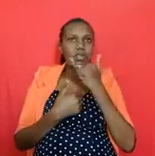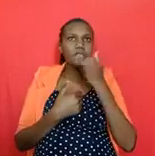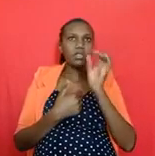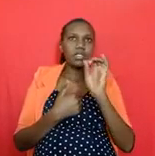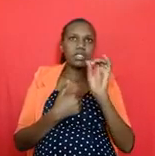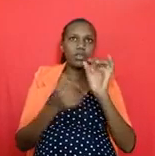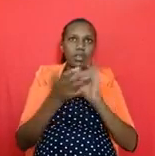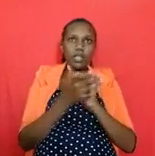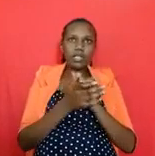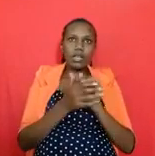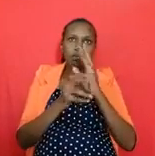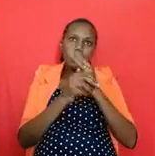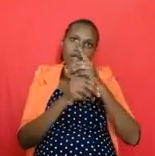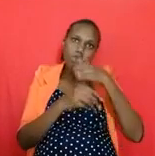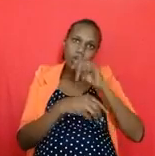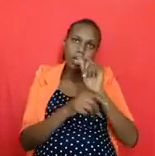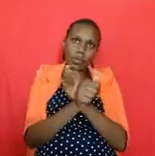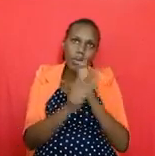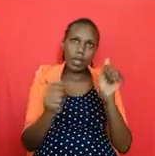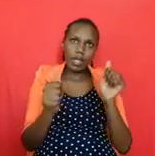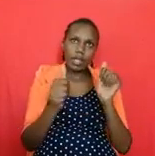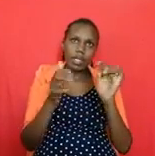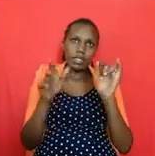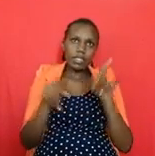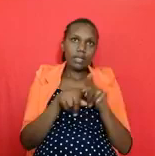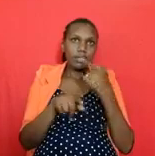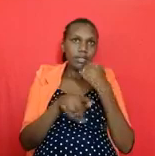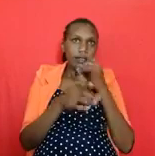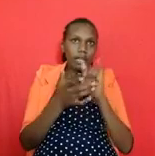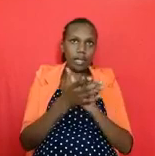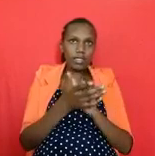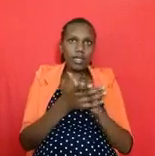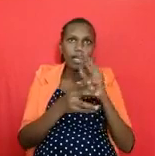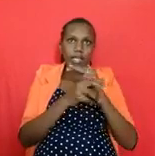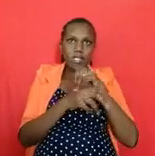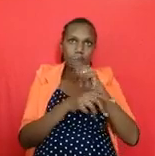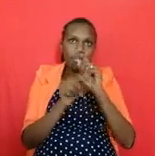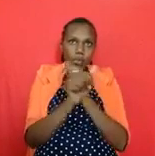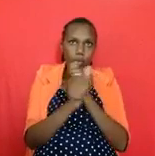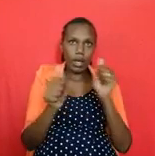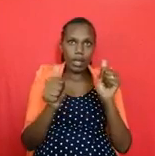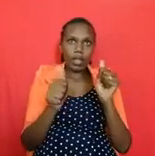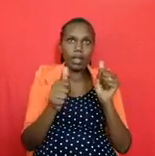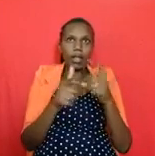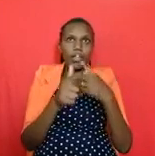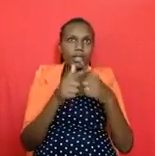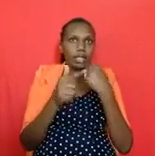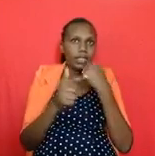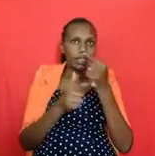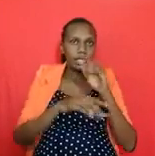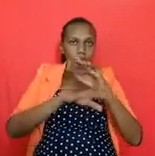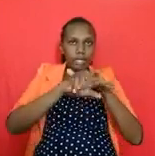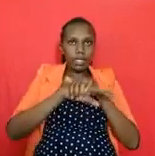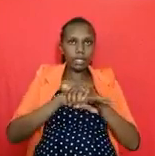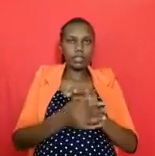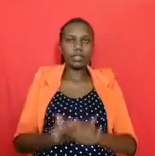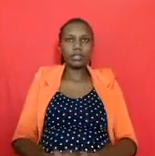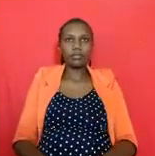tugete madhavu mau manyu ni moru kuguo na gikuyu kiega madhavu manyu ni mega no ni gugithoma na githungu in